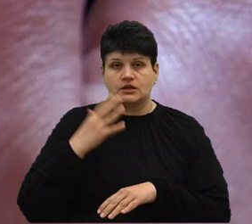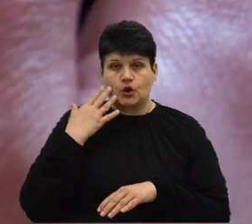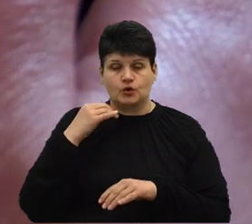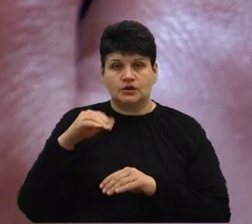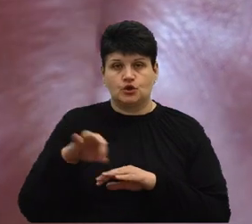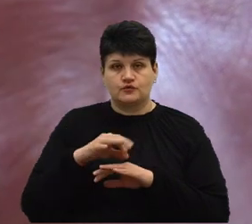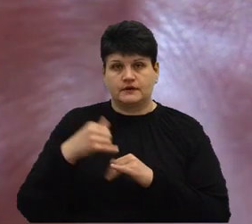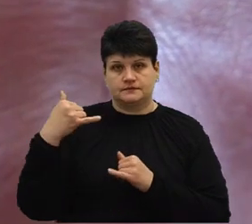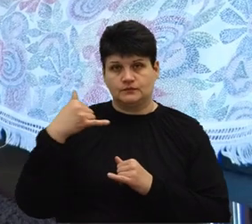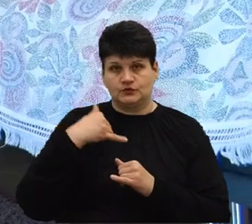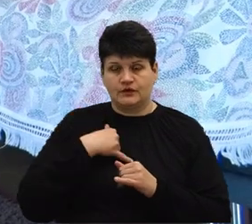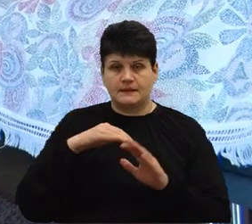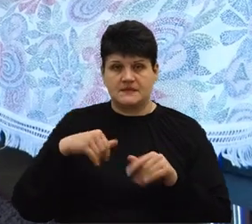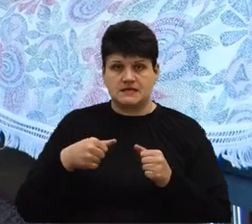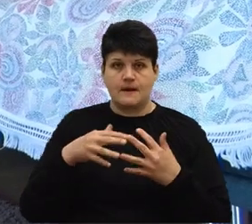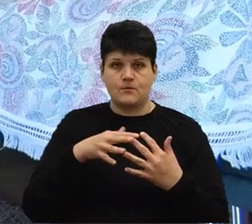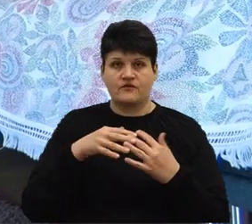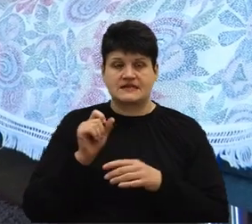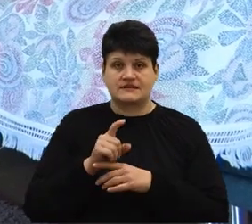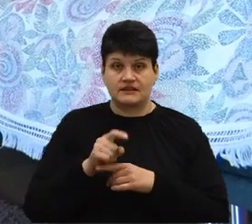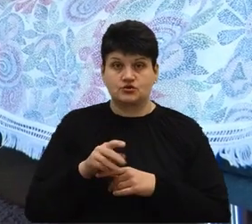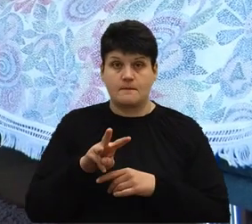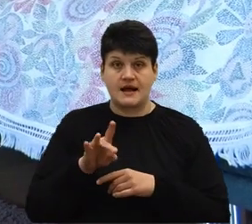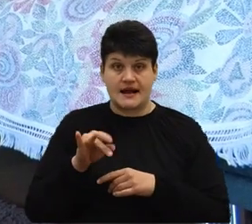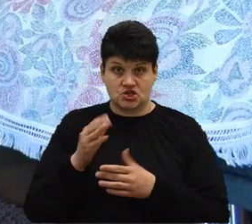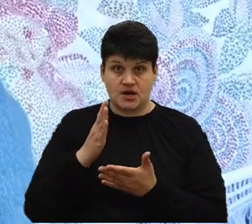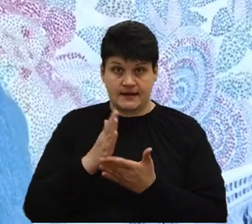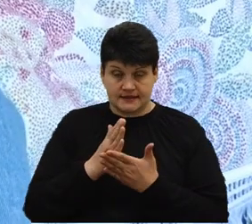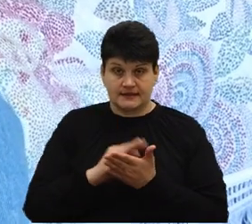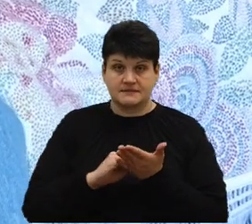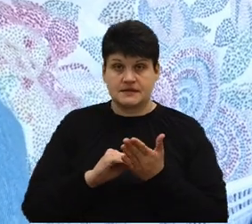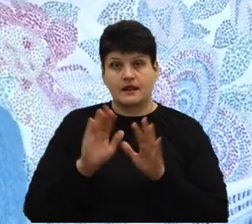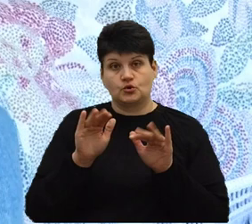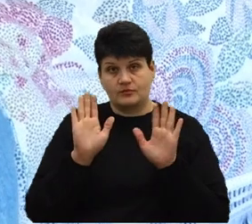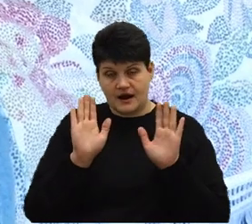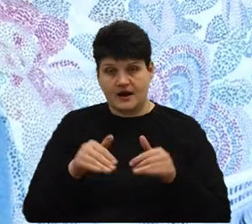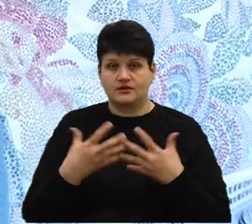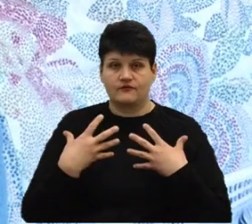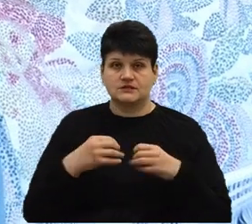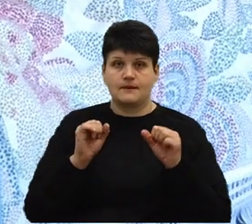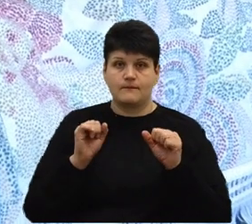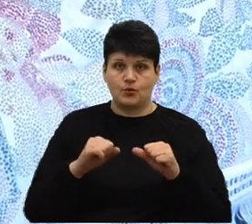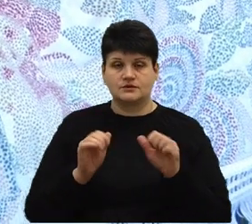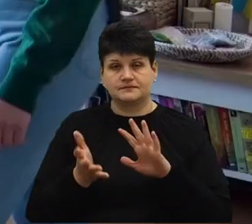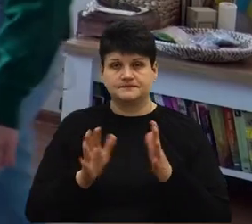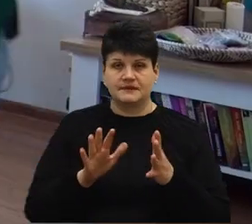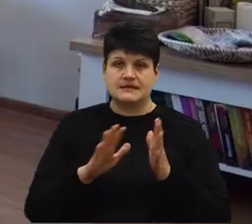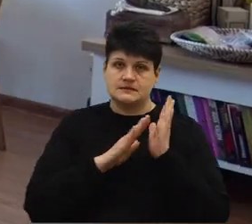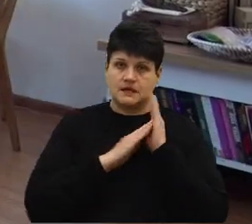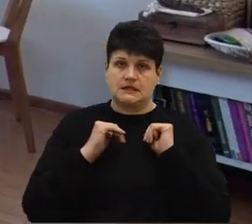на зв'язок після бойових завдань якщо є в мережі то вже трохи легше там написала добраніч то також вже можна більш-то менше ставати